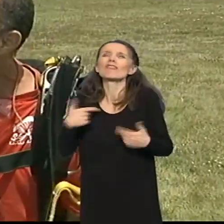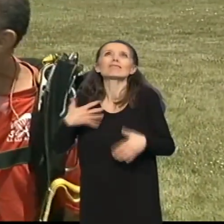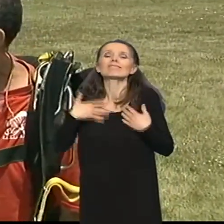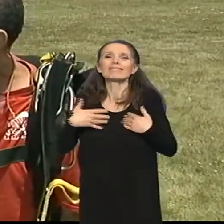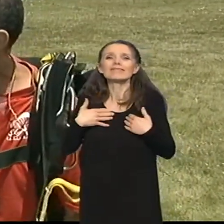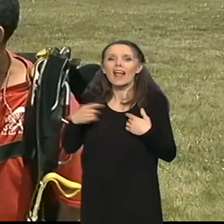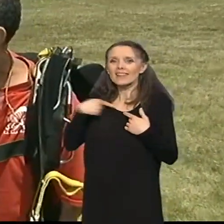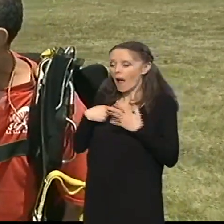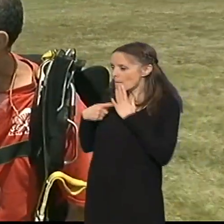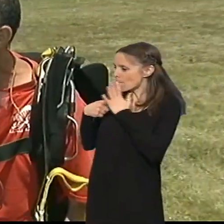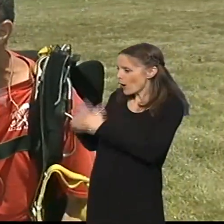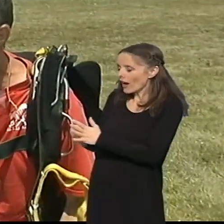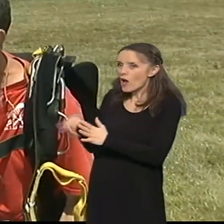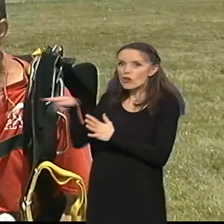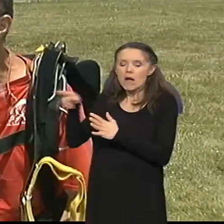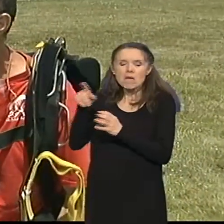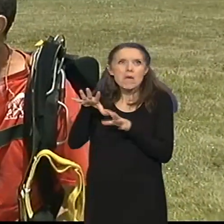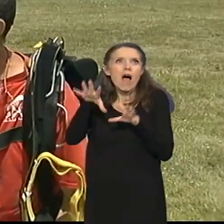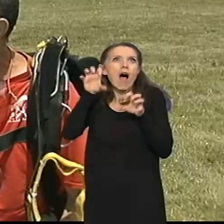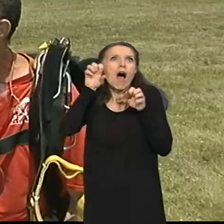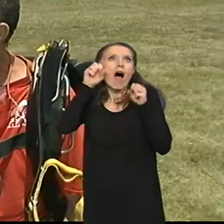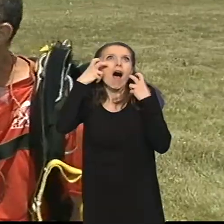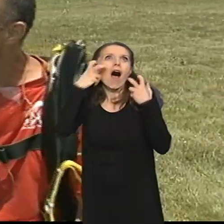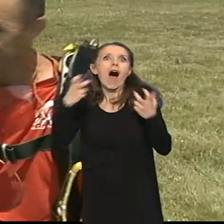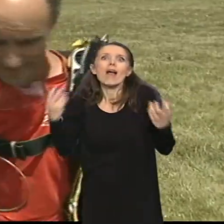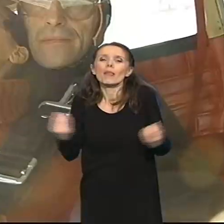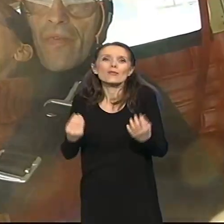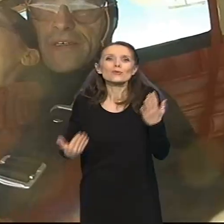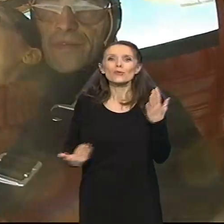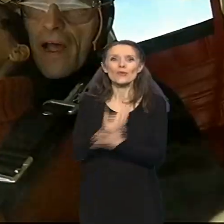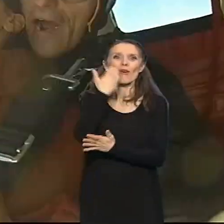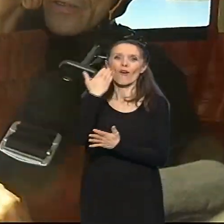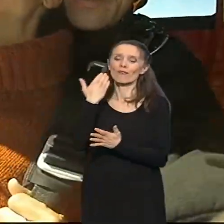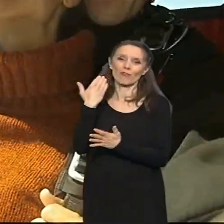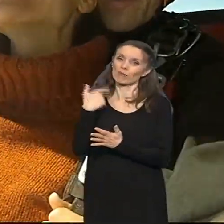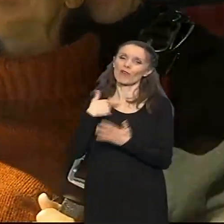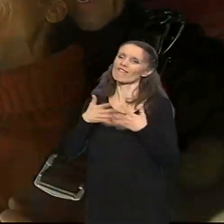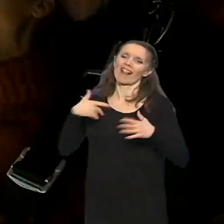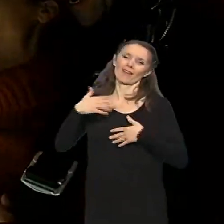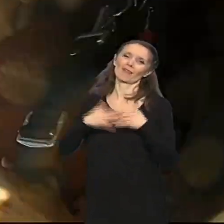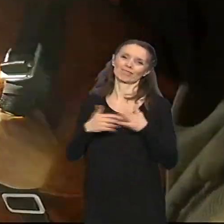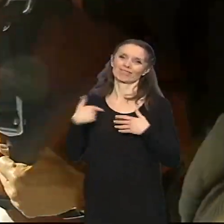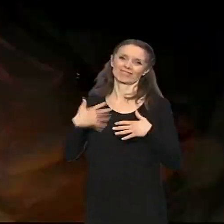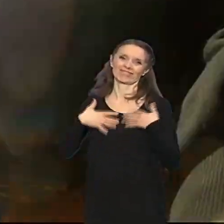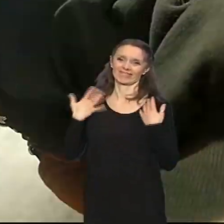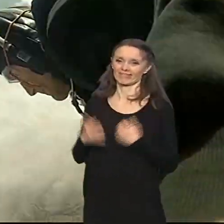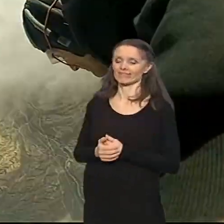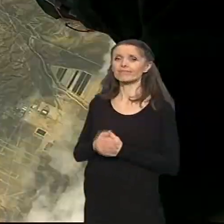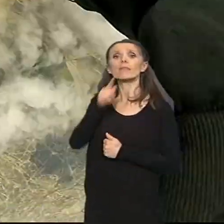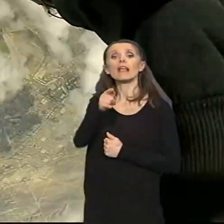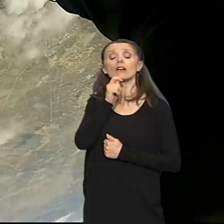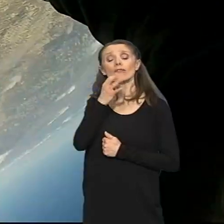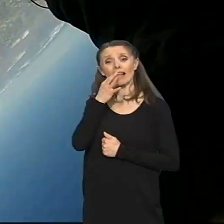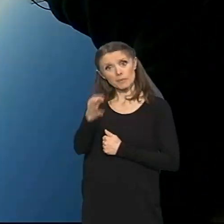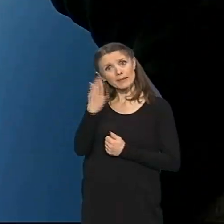novu dimenziju. To je nešto potpuno neobjašnjivo. A jeste vi imali situacija da tako skačete